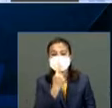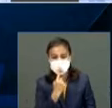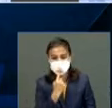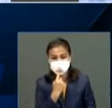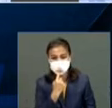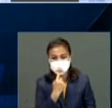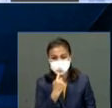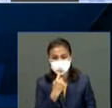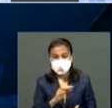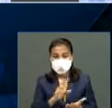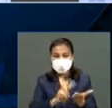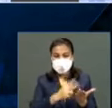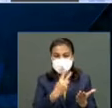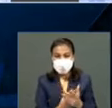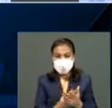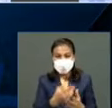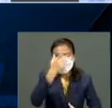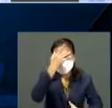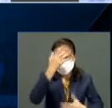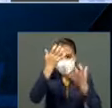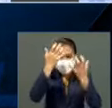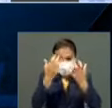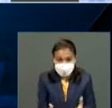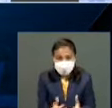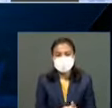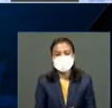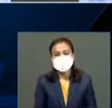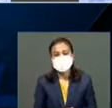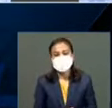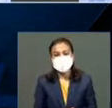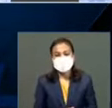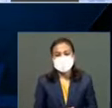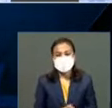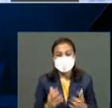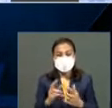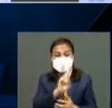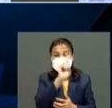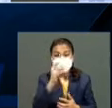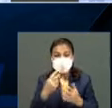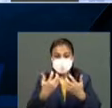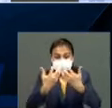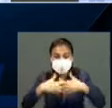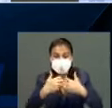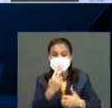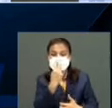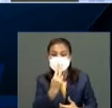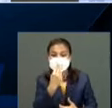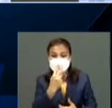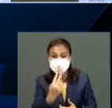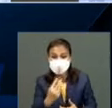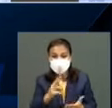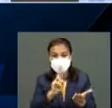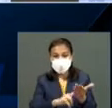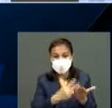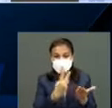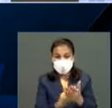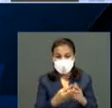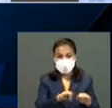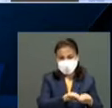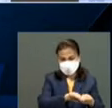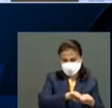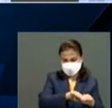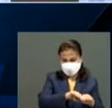างมีอาการน่าเป็นห่วงถึงอาการหนักหรือใช้เครื่องช่วยหายใจนี่นะคะก็ยังค่อนข้างเป็นทิศทางที่ขึ้น